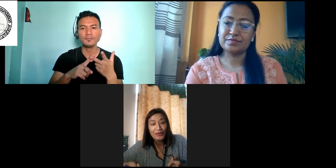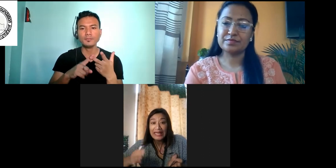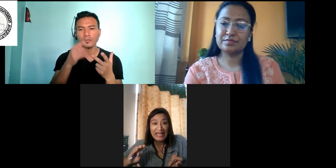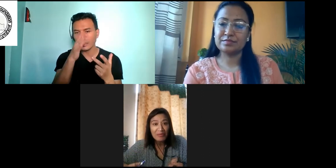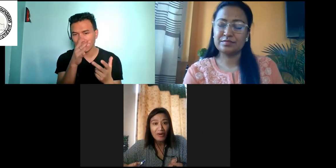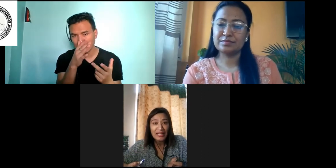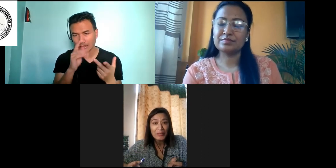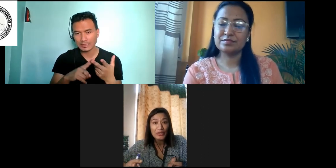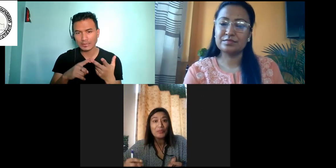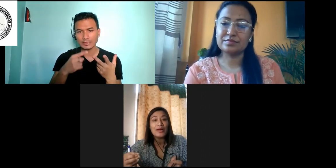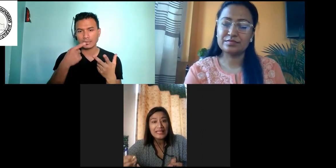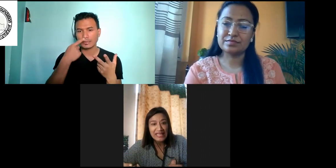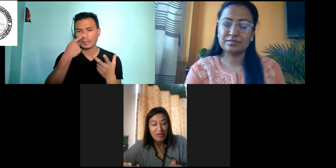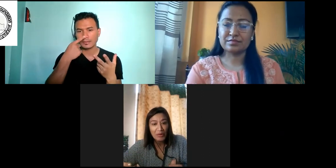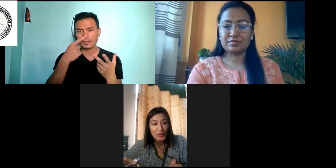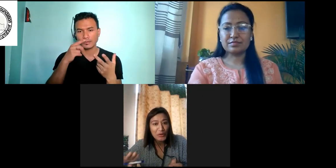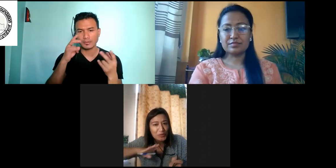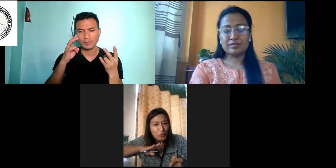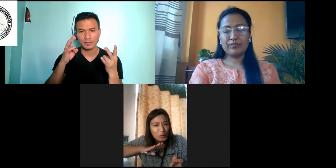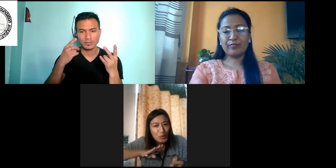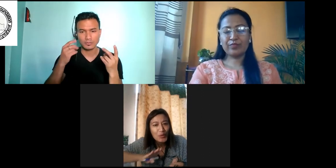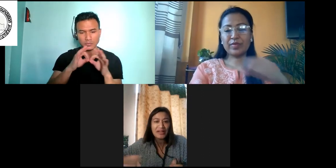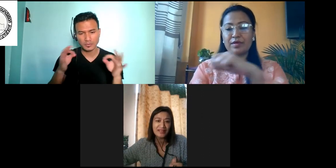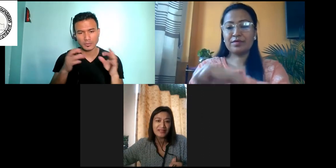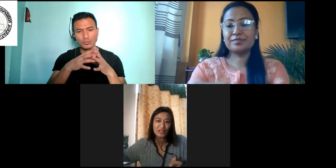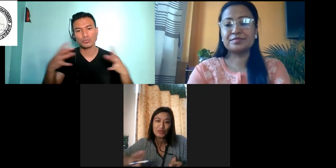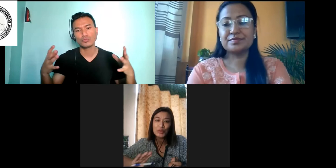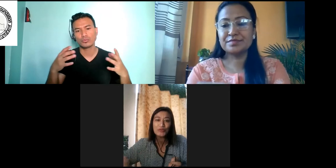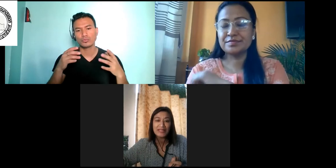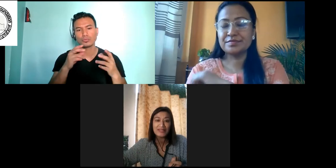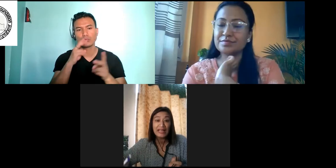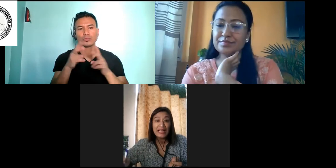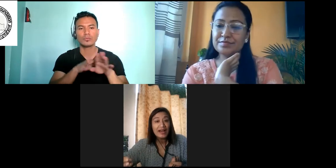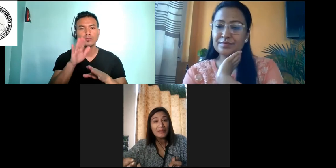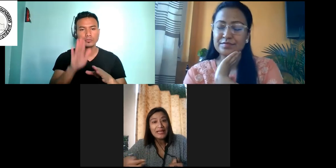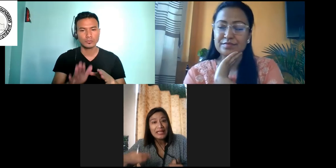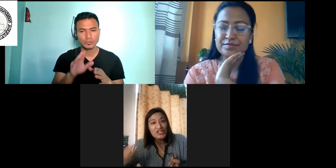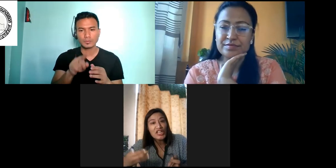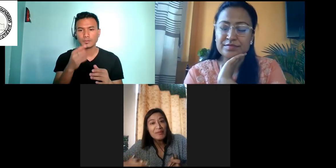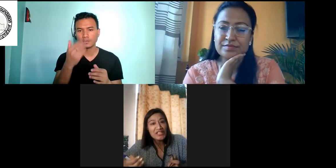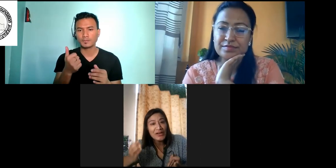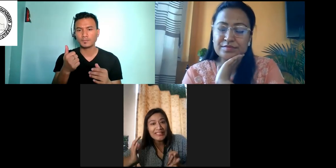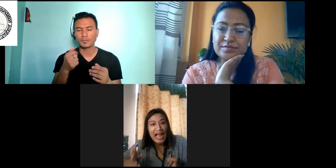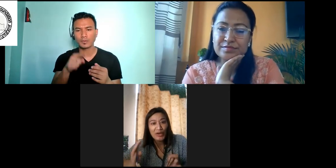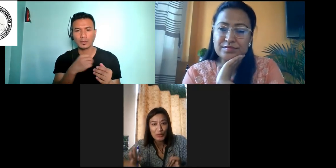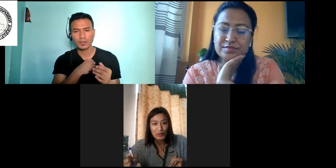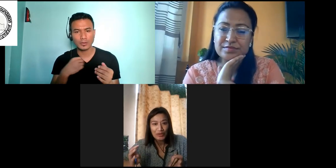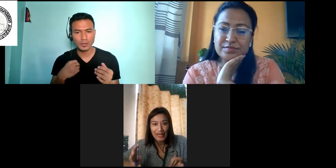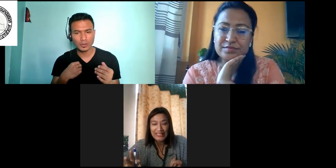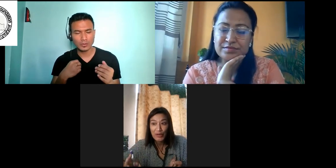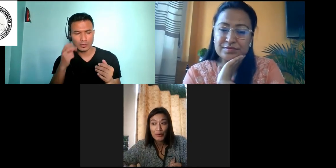भयो, नेम कलिङ भयो, बडी सेमिङ भयो, यो यसको ठुलो रेन्ज छ, ठुलो रेन्ज छ। अथवा जजमेन्टल